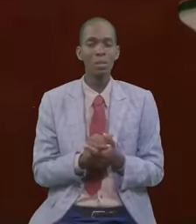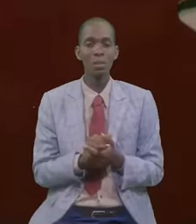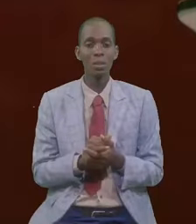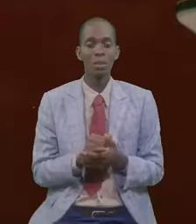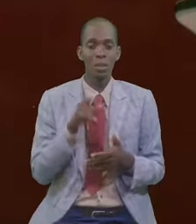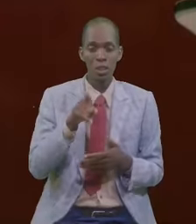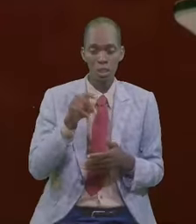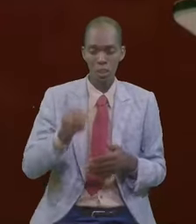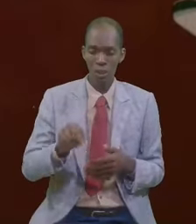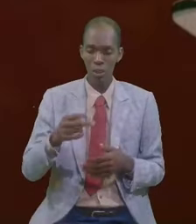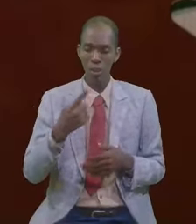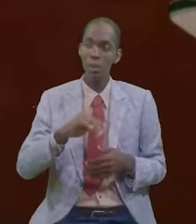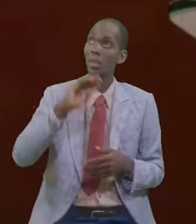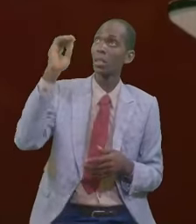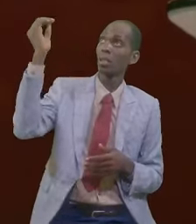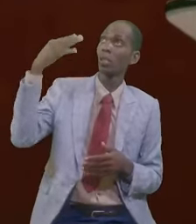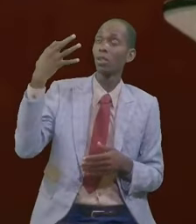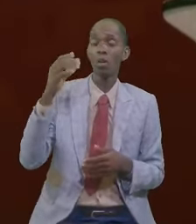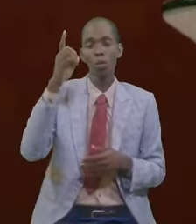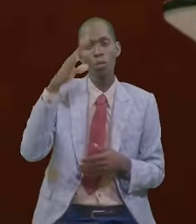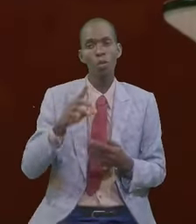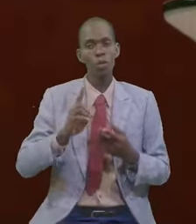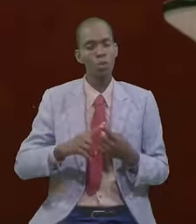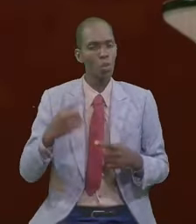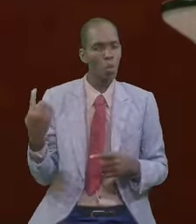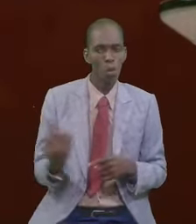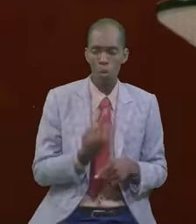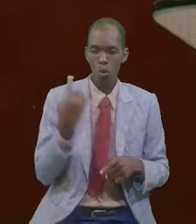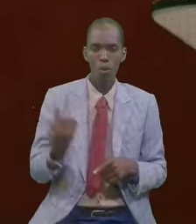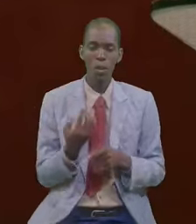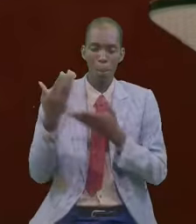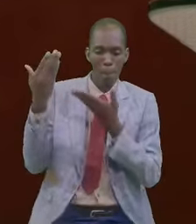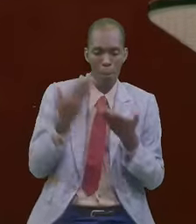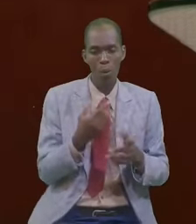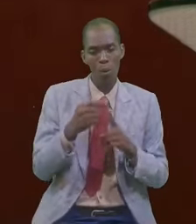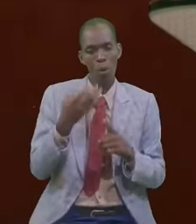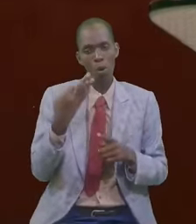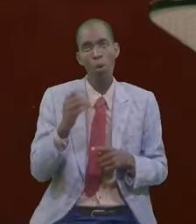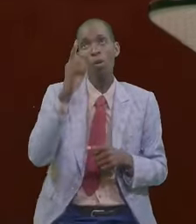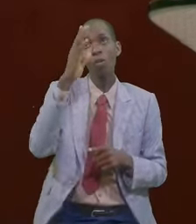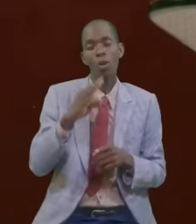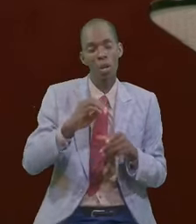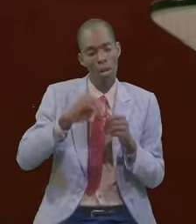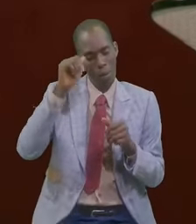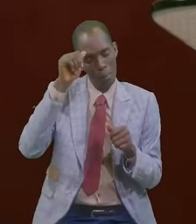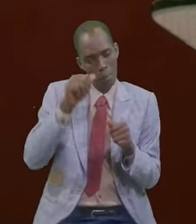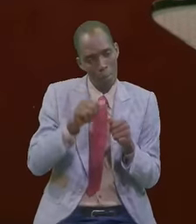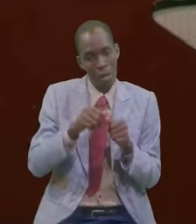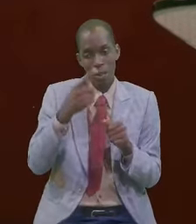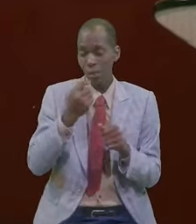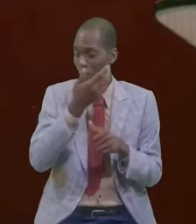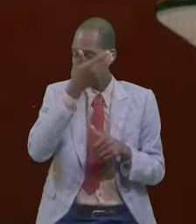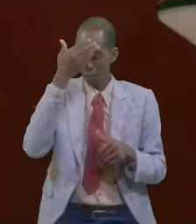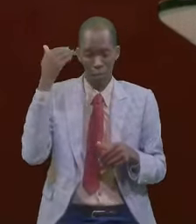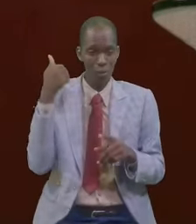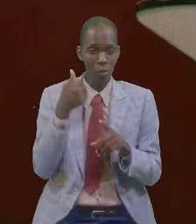lui faut la grâce de Dieu pour ramener la parole à sa souvenance. Et c'est dit que